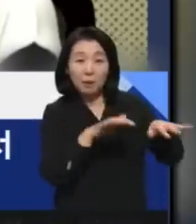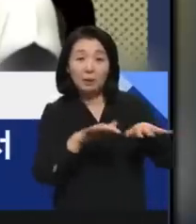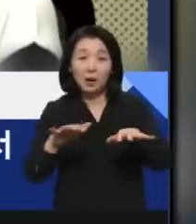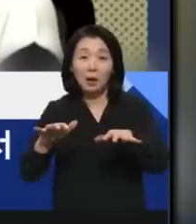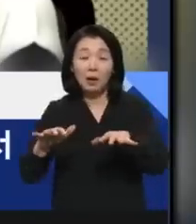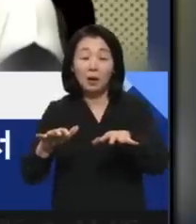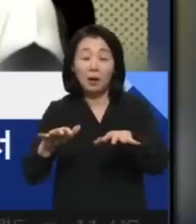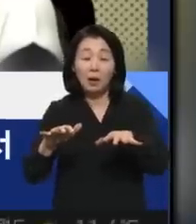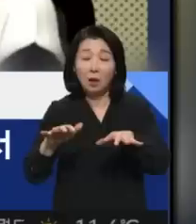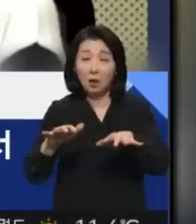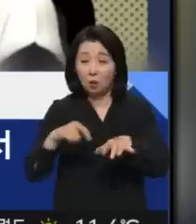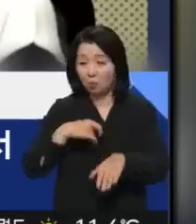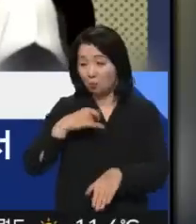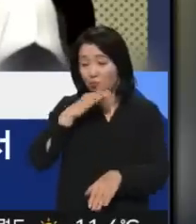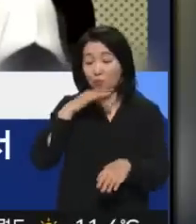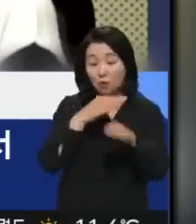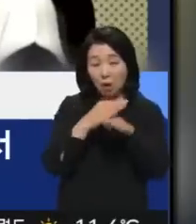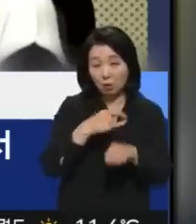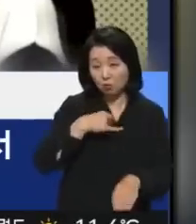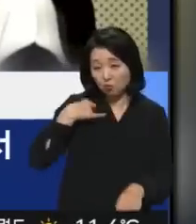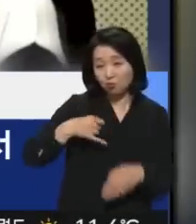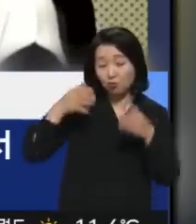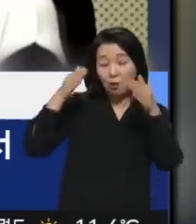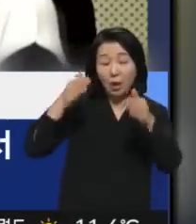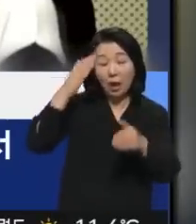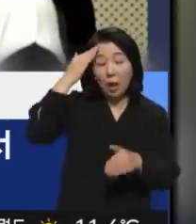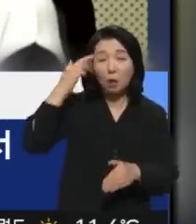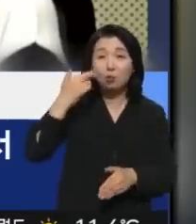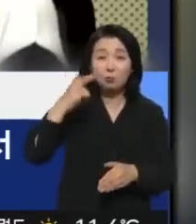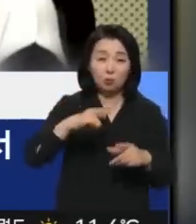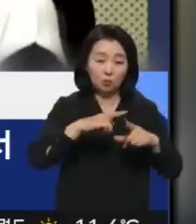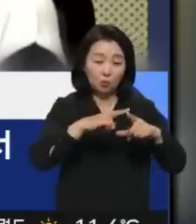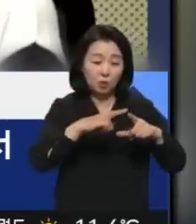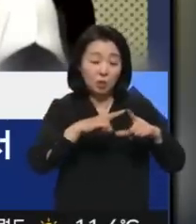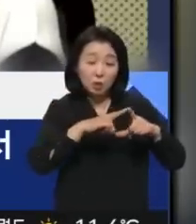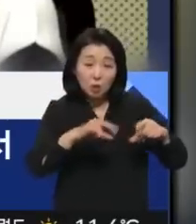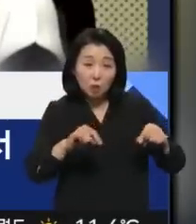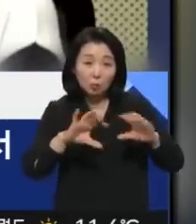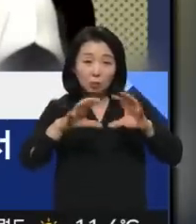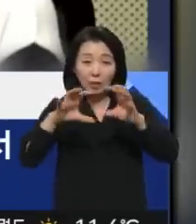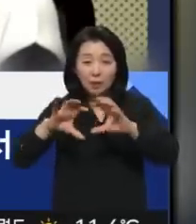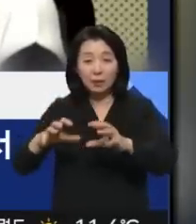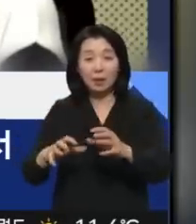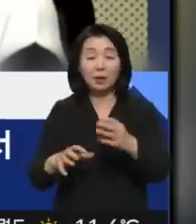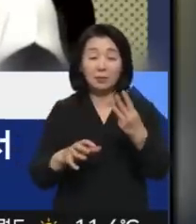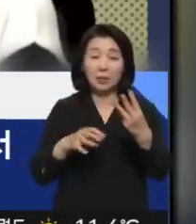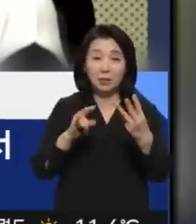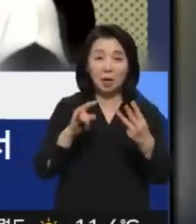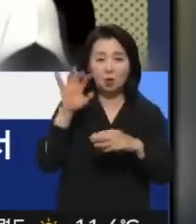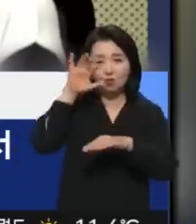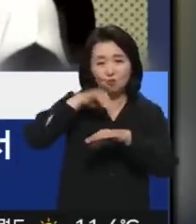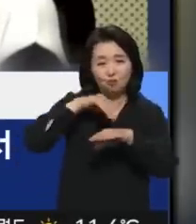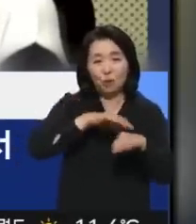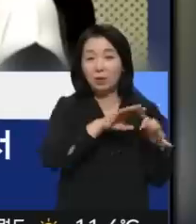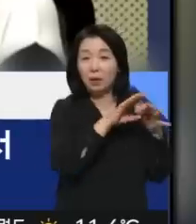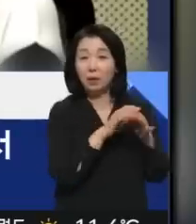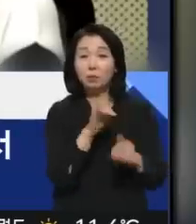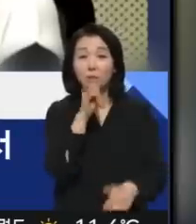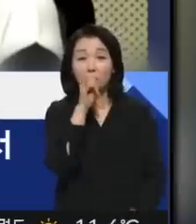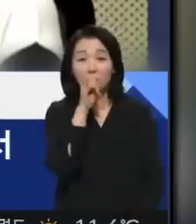북한과 중국을 겨냥한 어떤 한미일 삼국 간의 훈련을 계속하면서 그 어떤